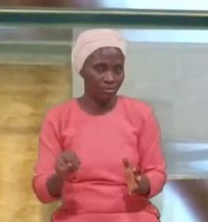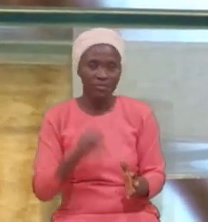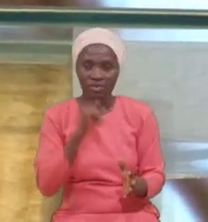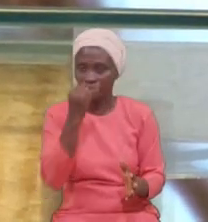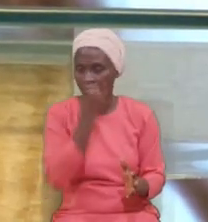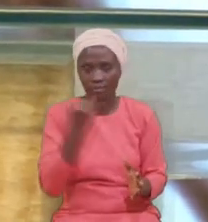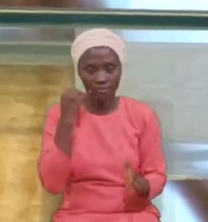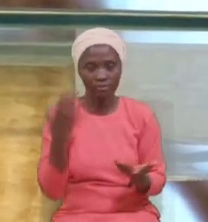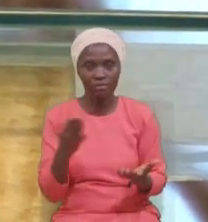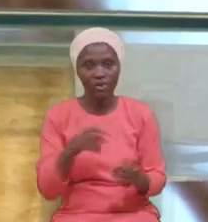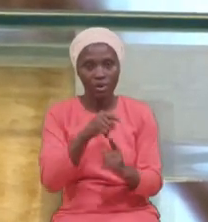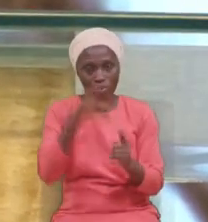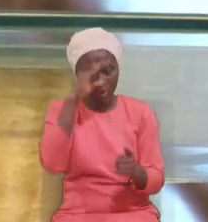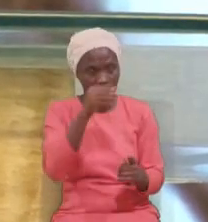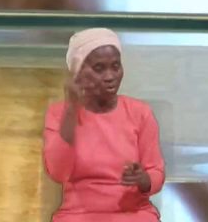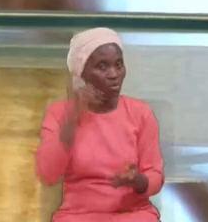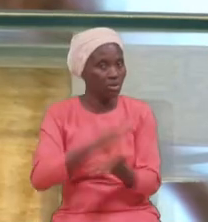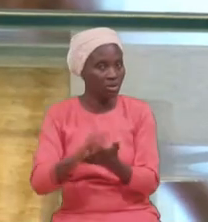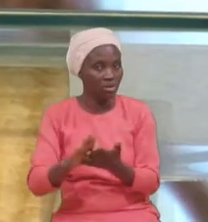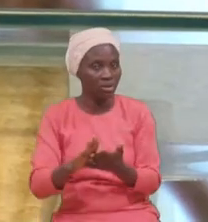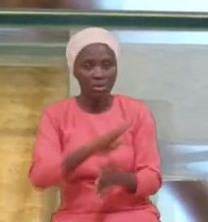allé voir aucun